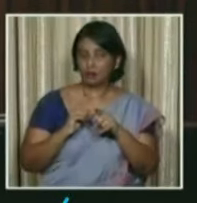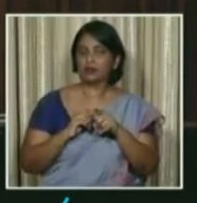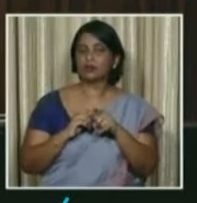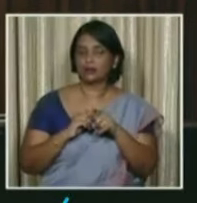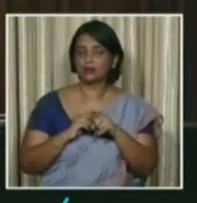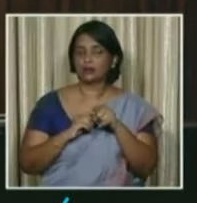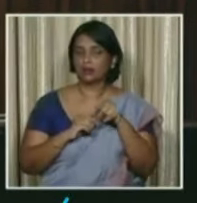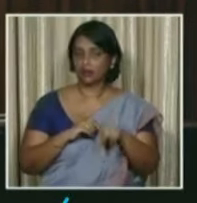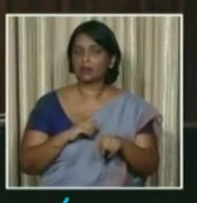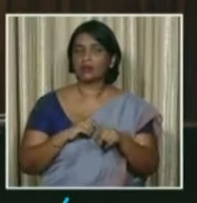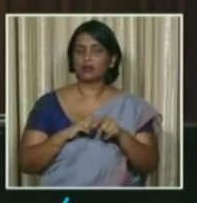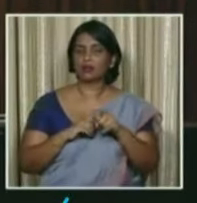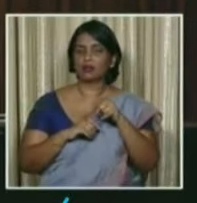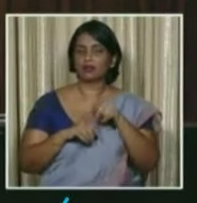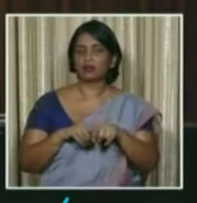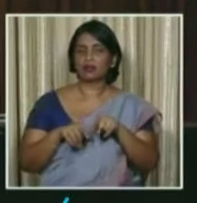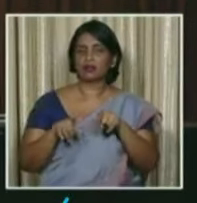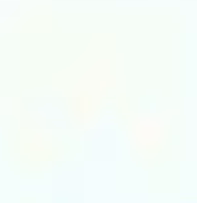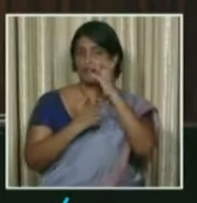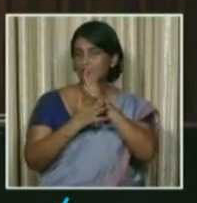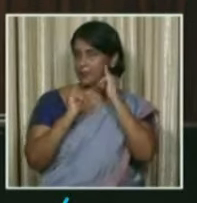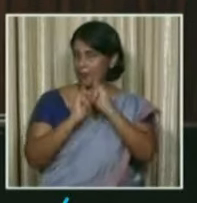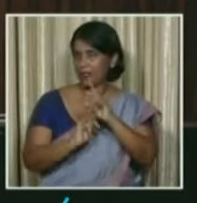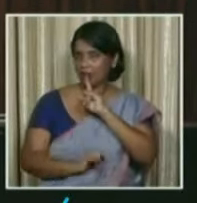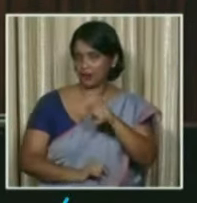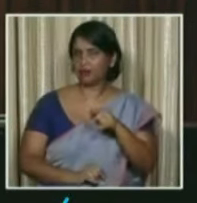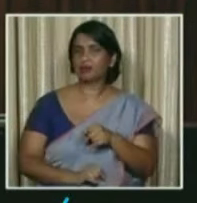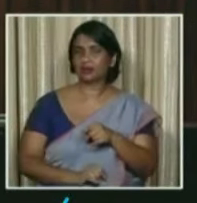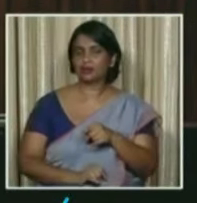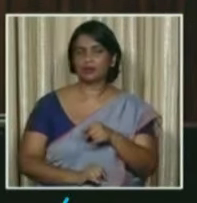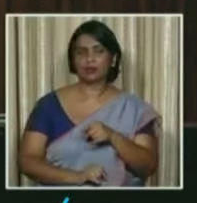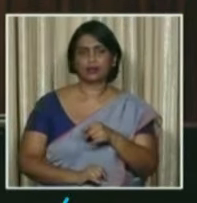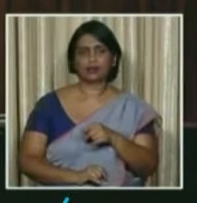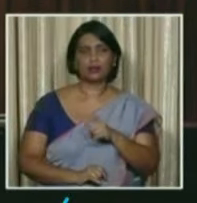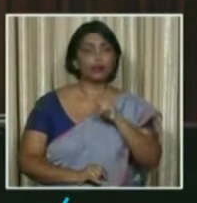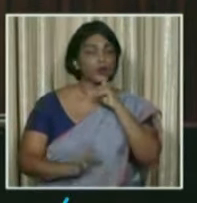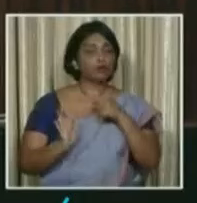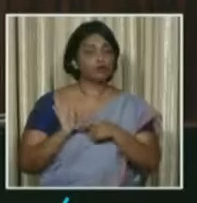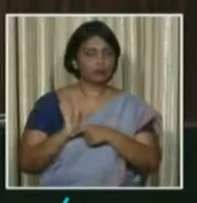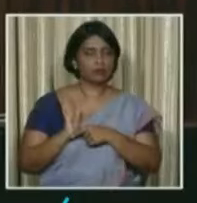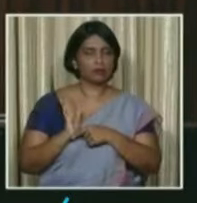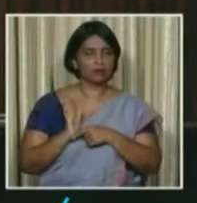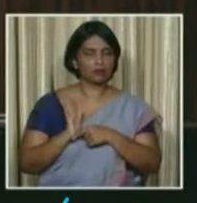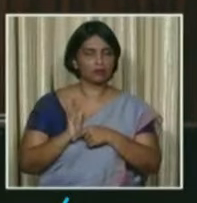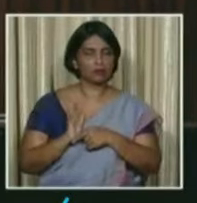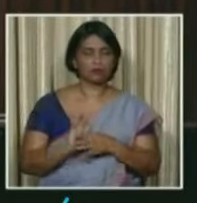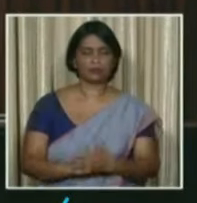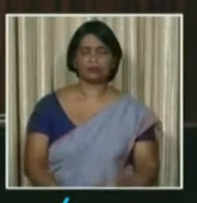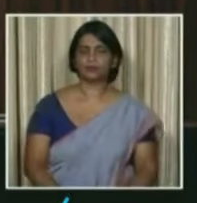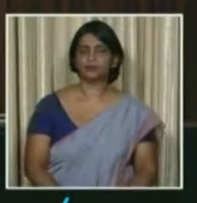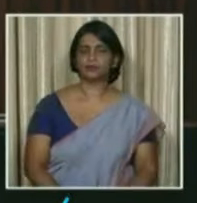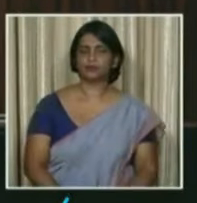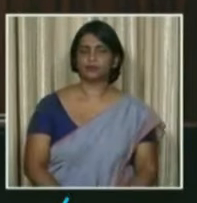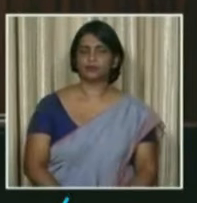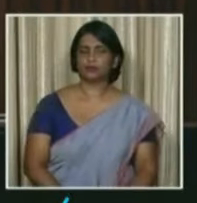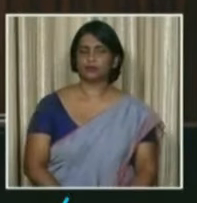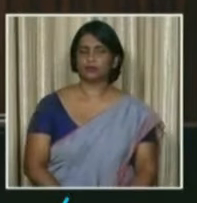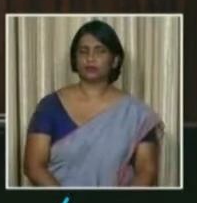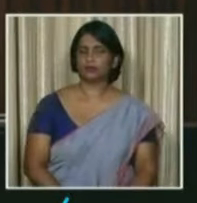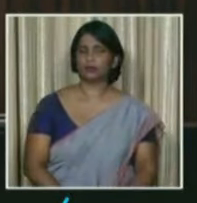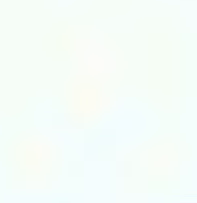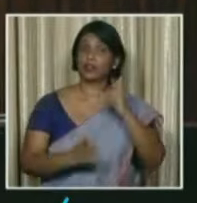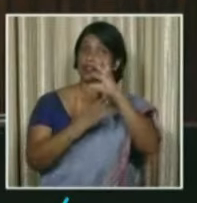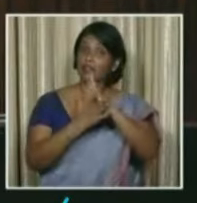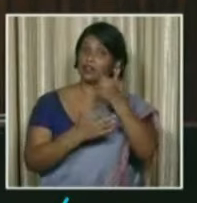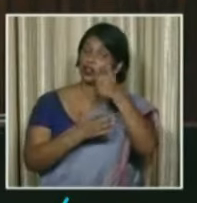මෙතන ශ්‍රේෂ්ඨාධිකරණය ඔබතුමා විරුද්ධව පරිශීලනය කරනවා. කොතන තියෙන්නේ? නඩු තීන්දුව දිනනවා. කියවන්න. තියෙන්නේ. නෑ, ව්‍යවස්ථාවේ කියන්නේ. ව්‍යවස්ථාව හරියට